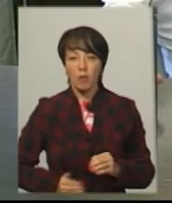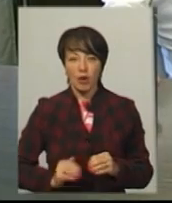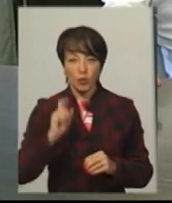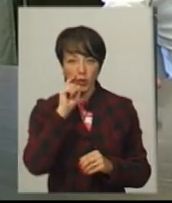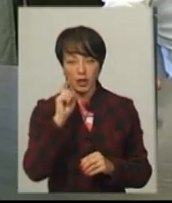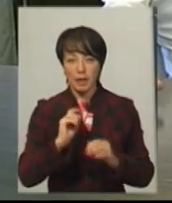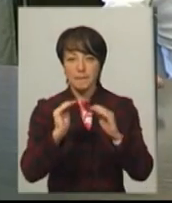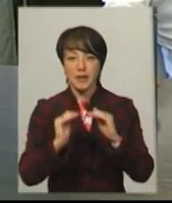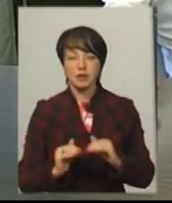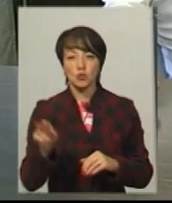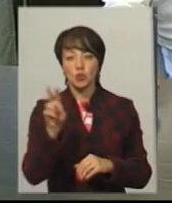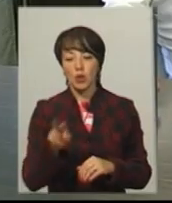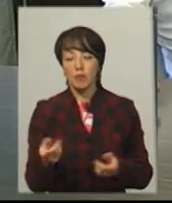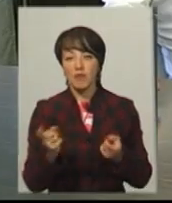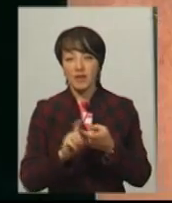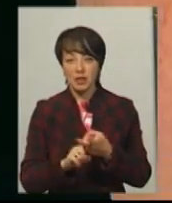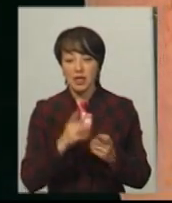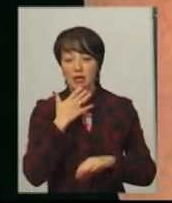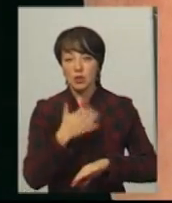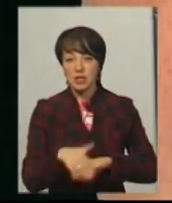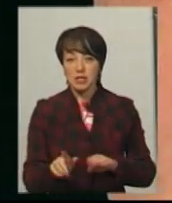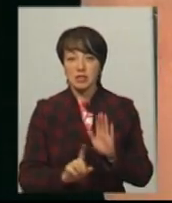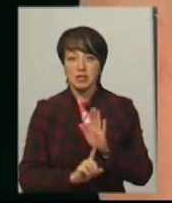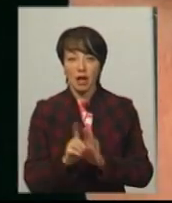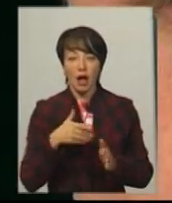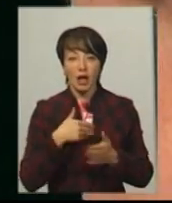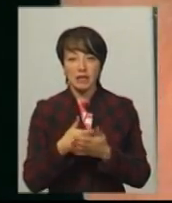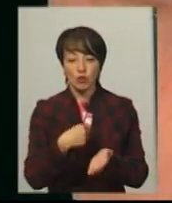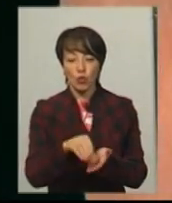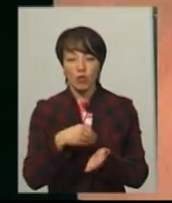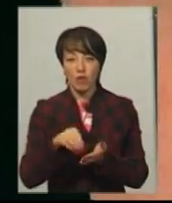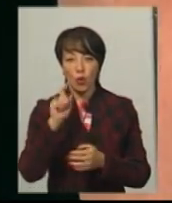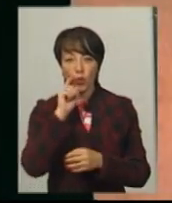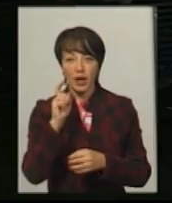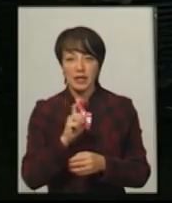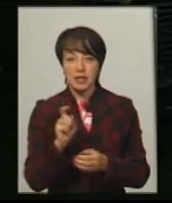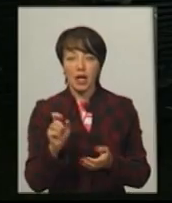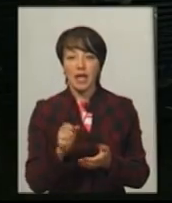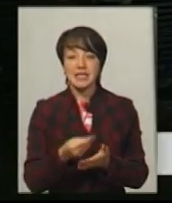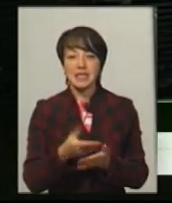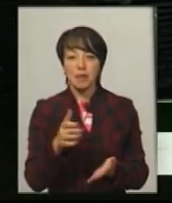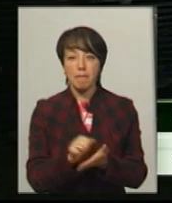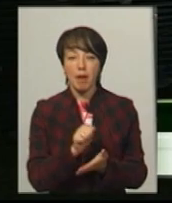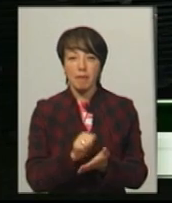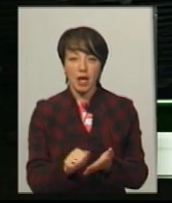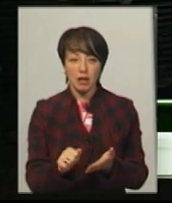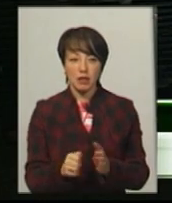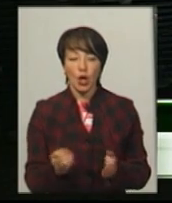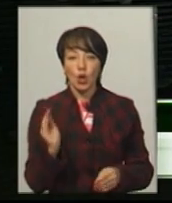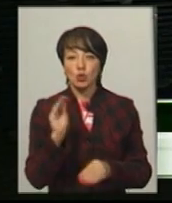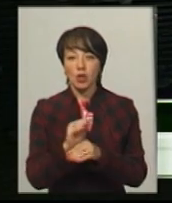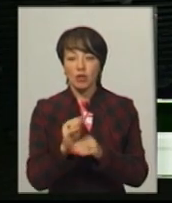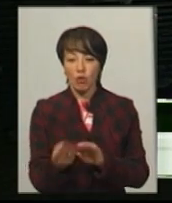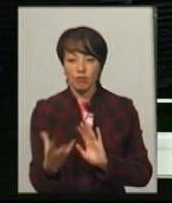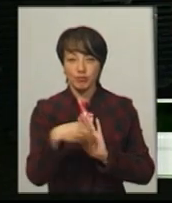України. Падіння долара пов'язано з тим, що іноземці стали активніше купувати українські цінні папери. Додатково вливаються долари на